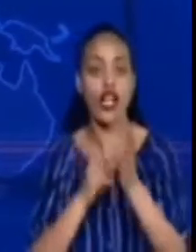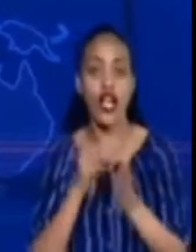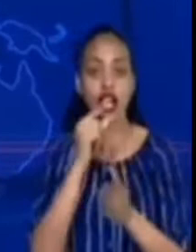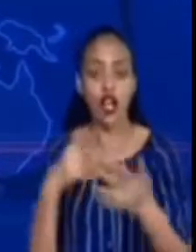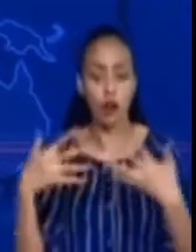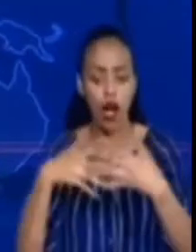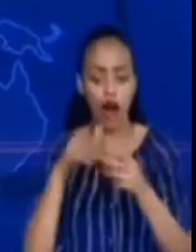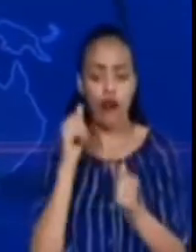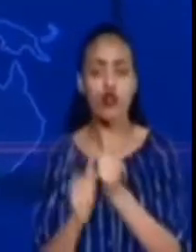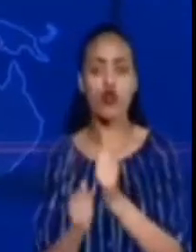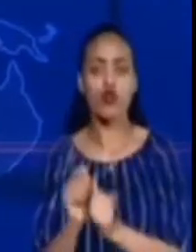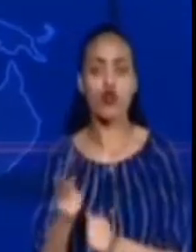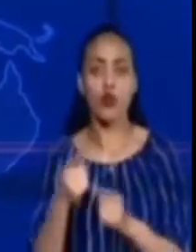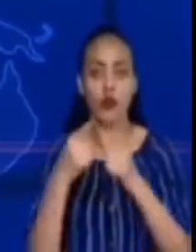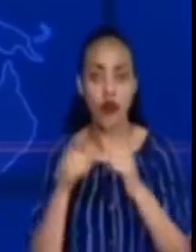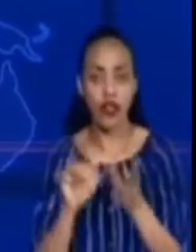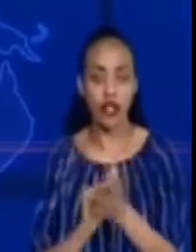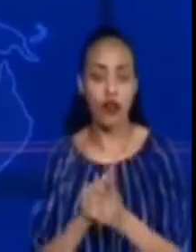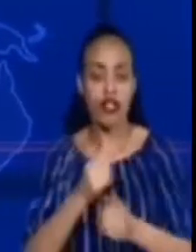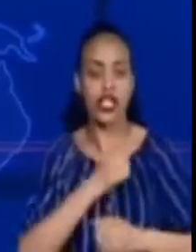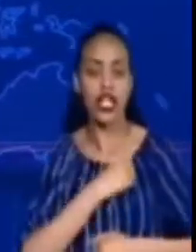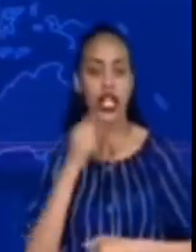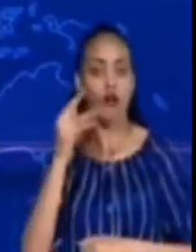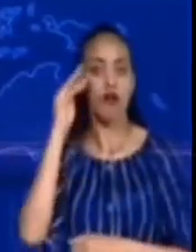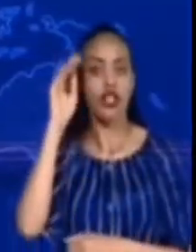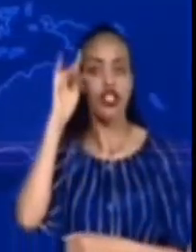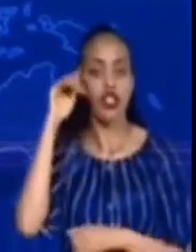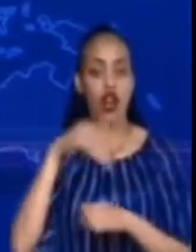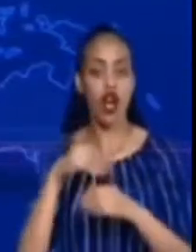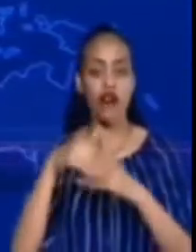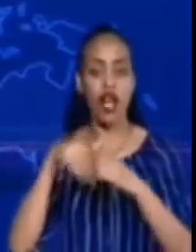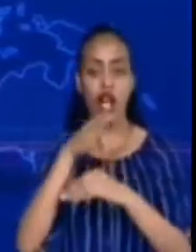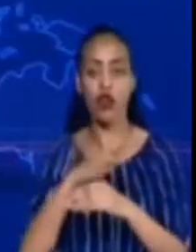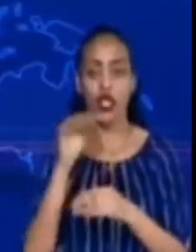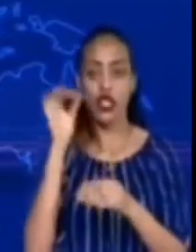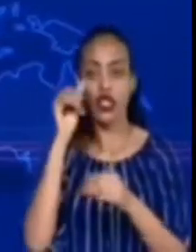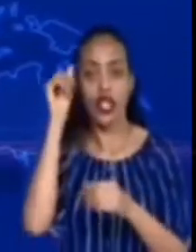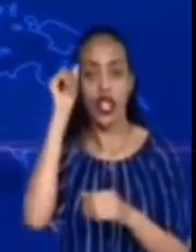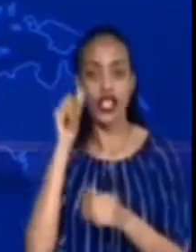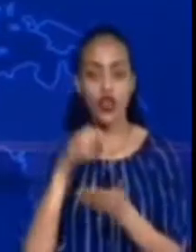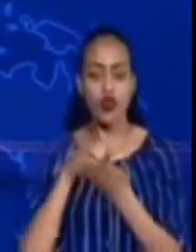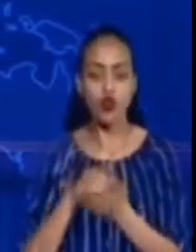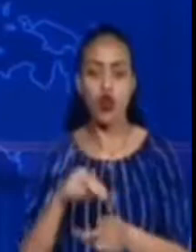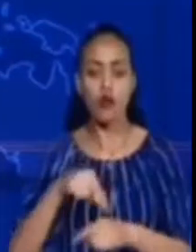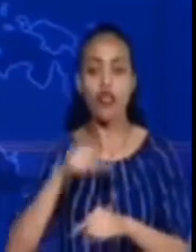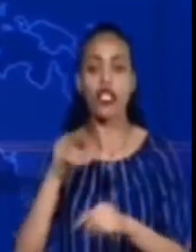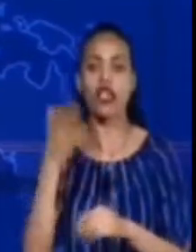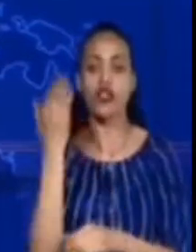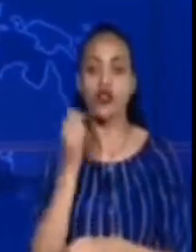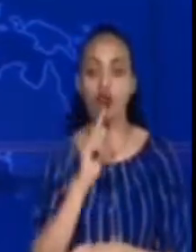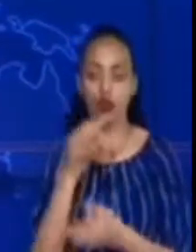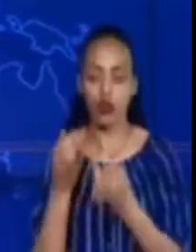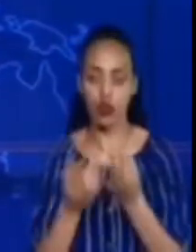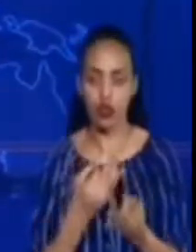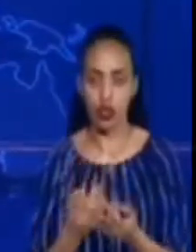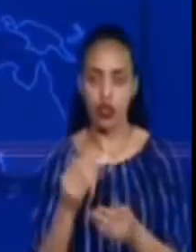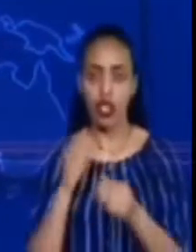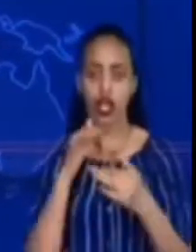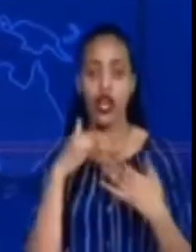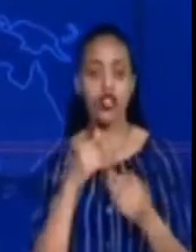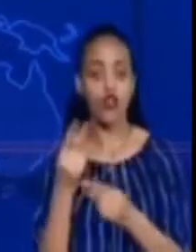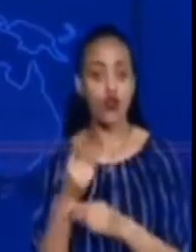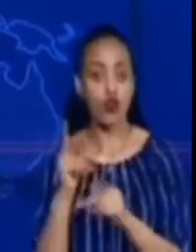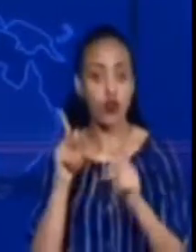ከዘረኝነት እንዲወጡ ዘር መቁጠርን እንዲያቆሙ ነው እንጂ ዘር የቆጠሩ